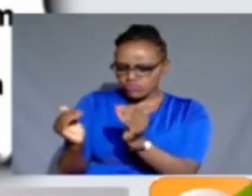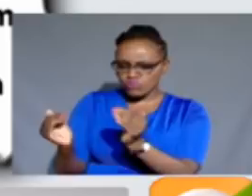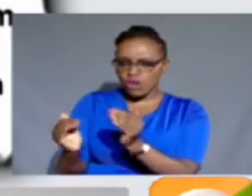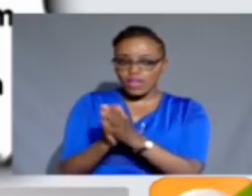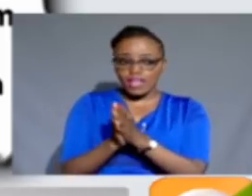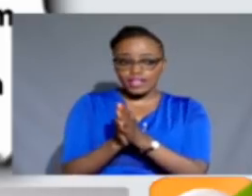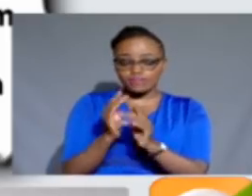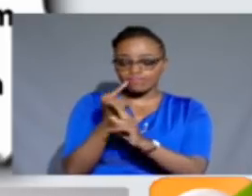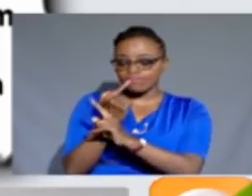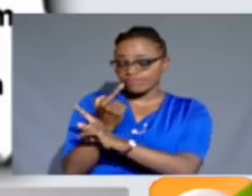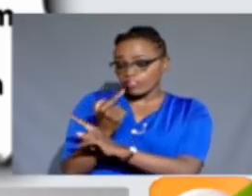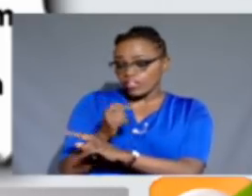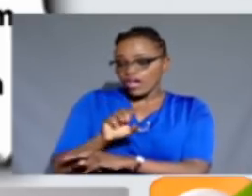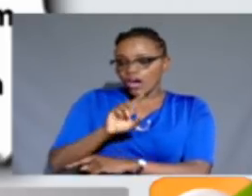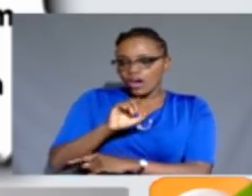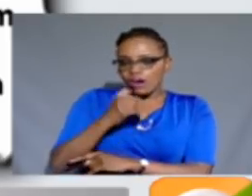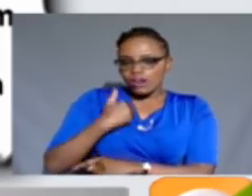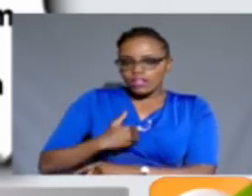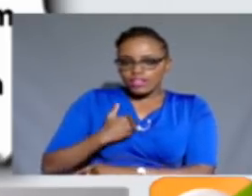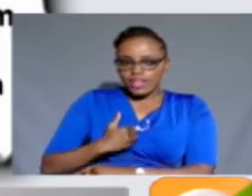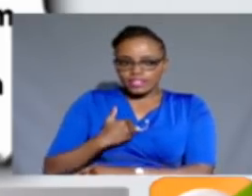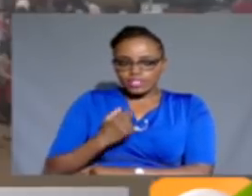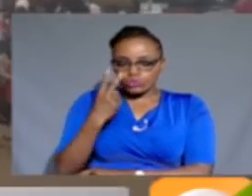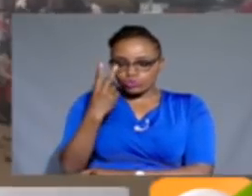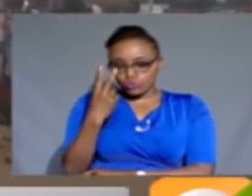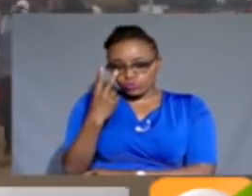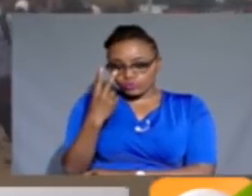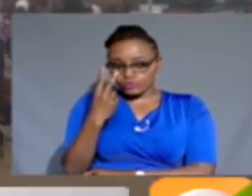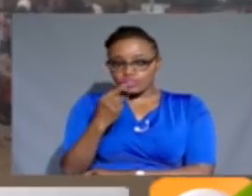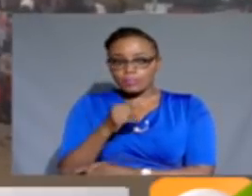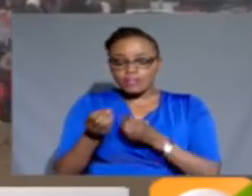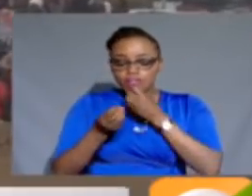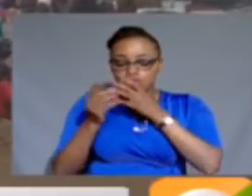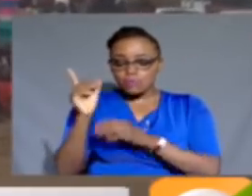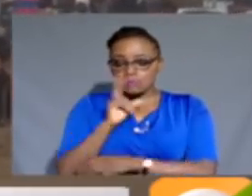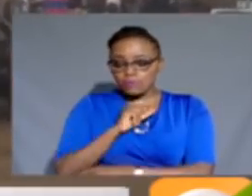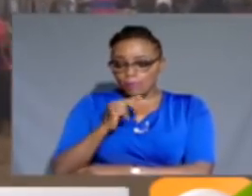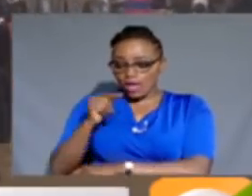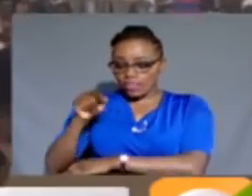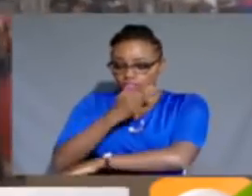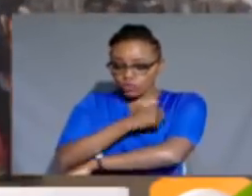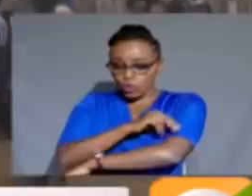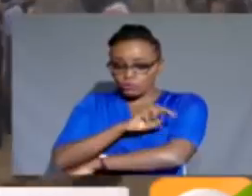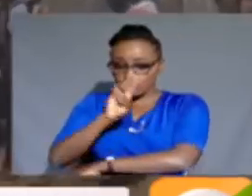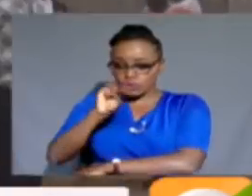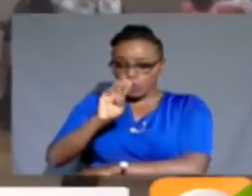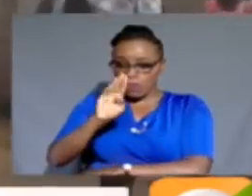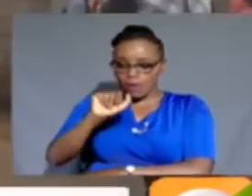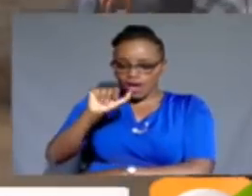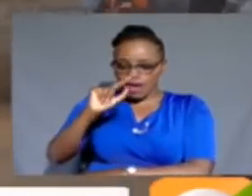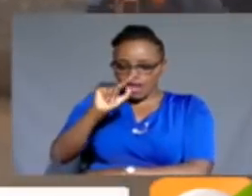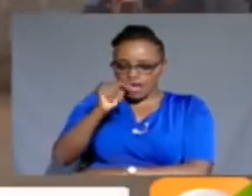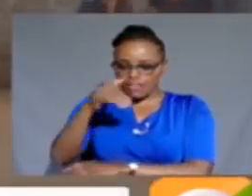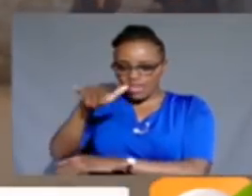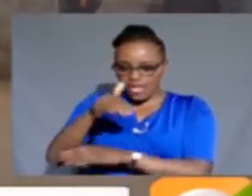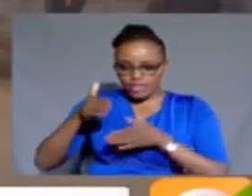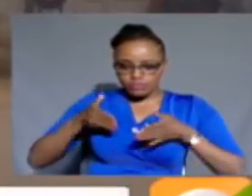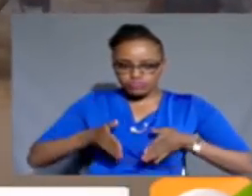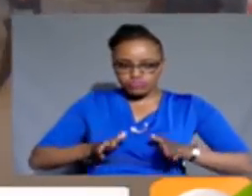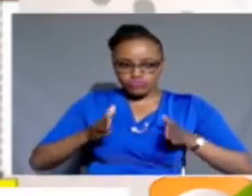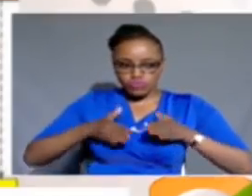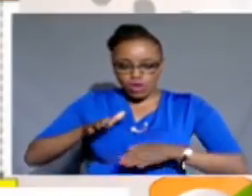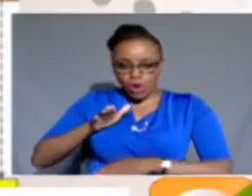na vyumba viwili vya upasuaji. Tunarifiwa kwamba hospitali ya Mbagathi sehemu ya kujifungulia kina